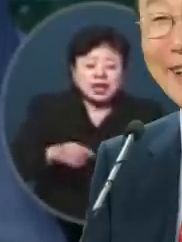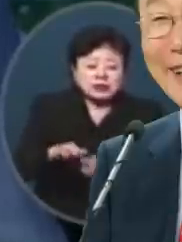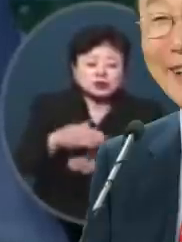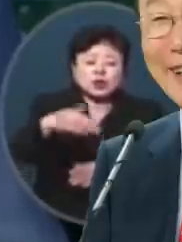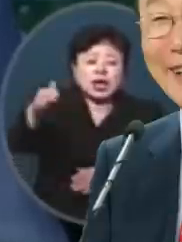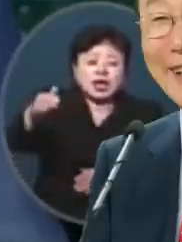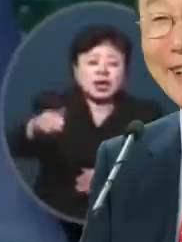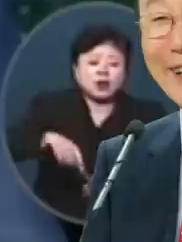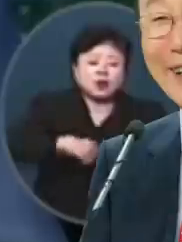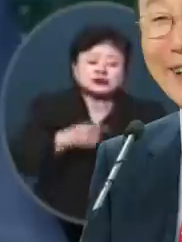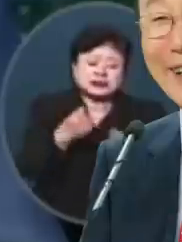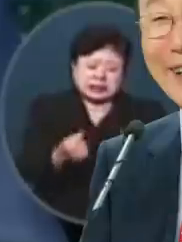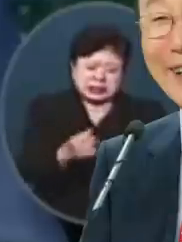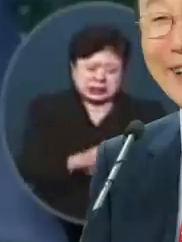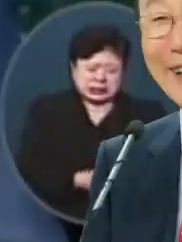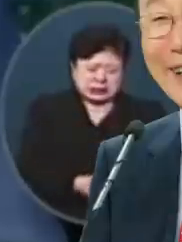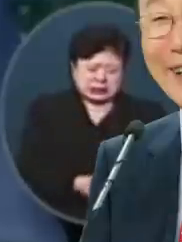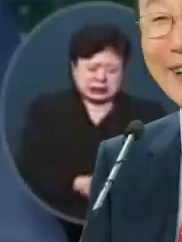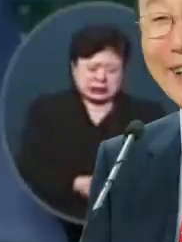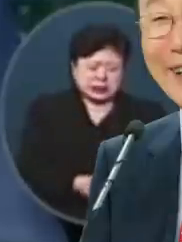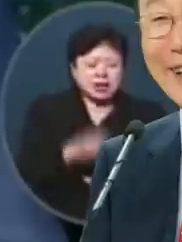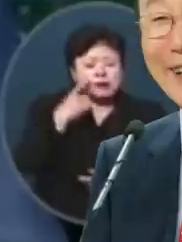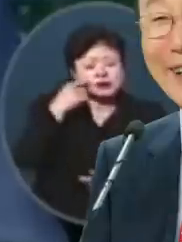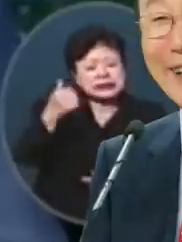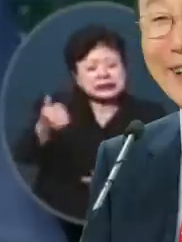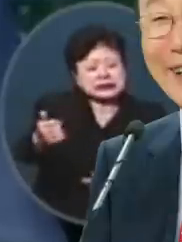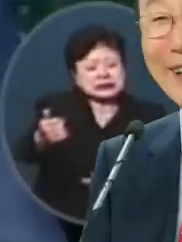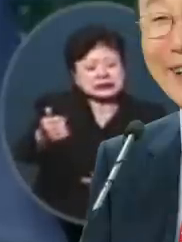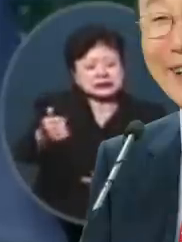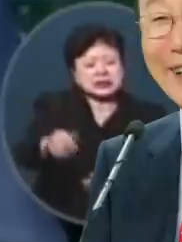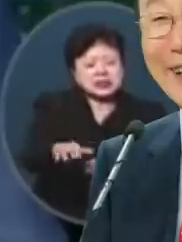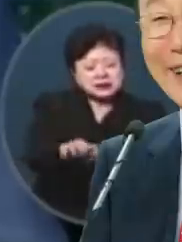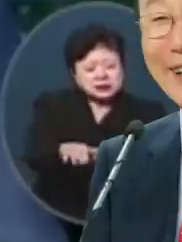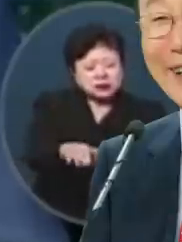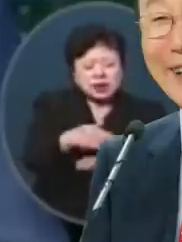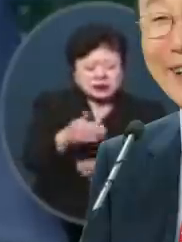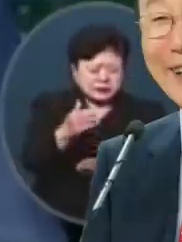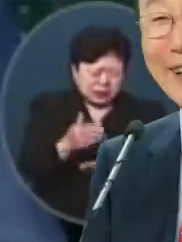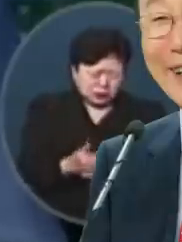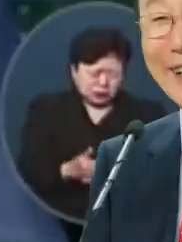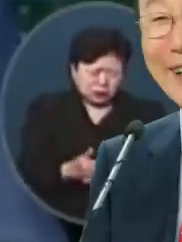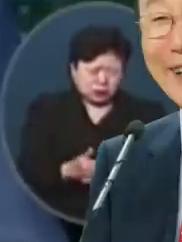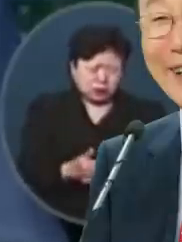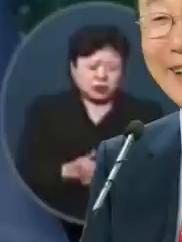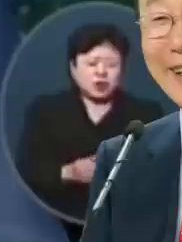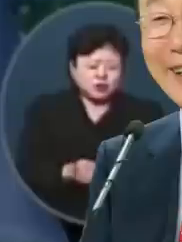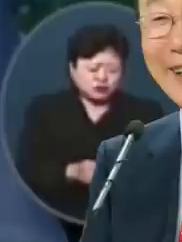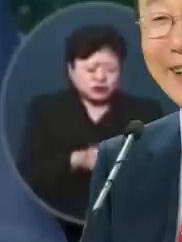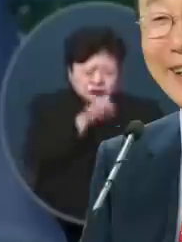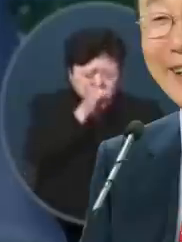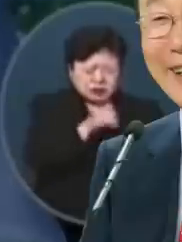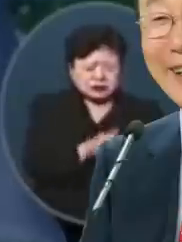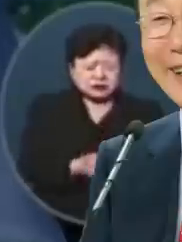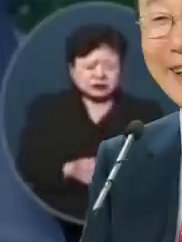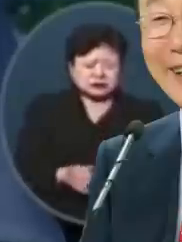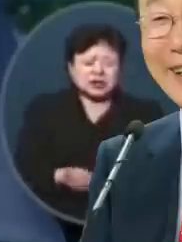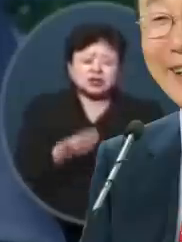그러면 저보고 목사님 시골로 두지 말고 우리 마누라 있는데 도시로